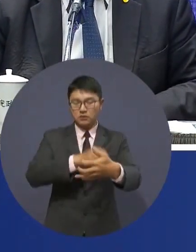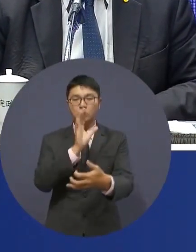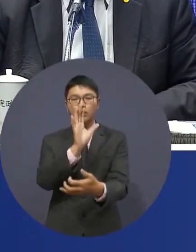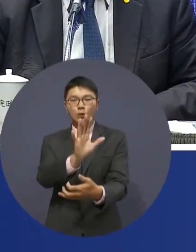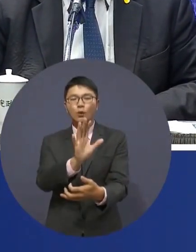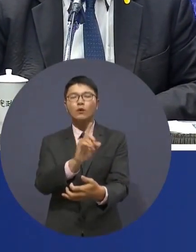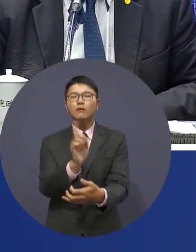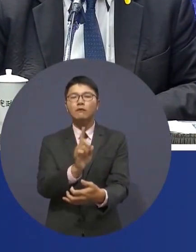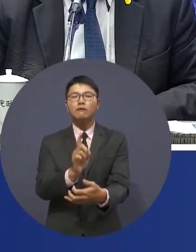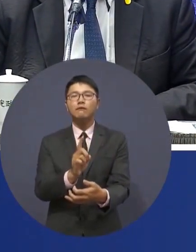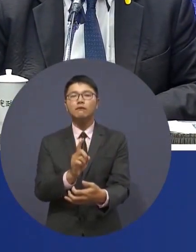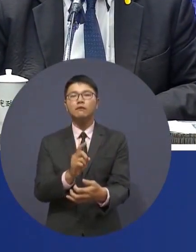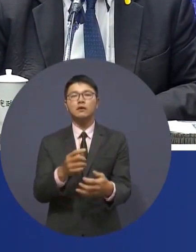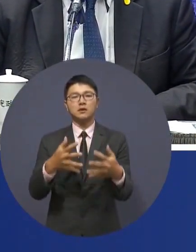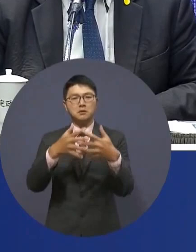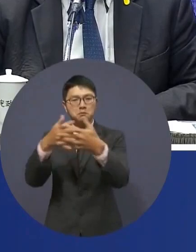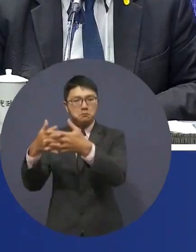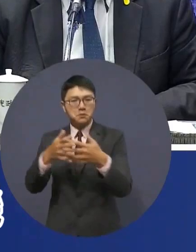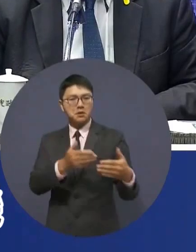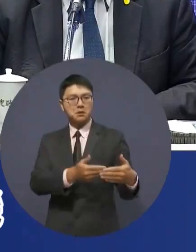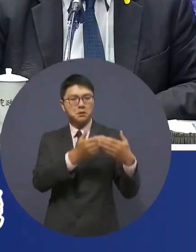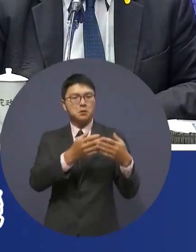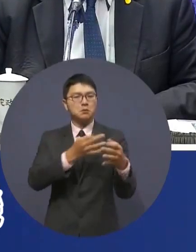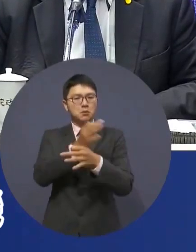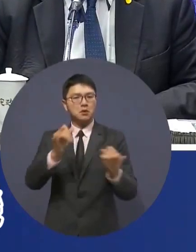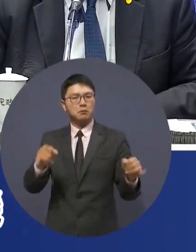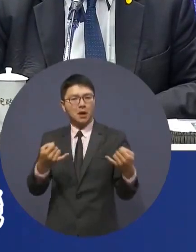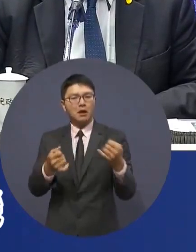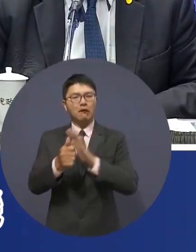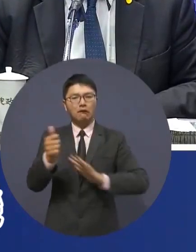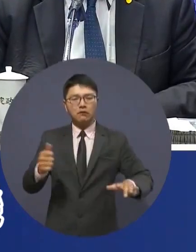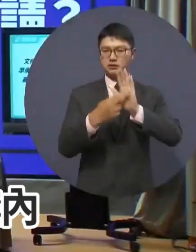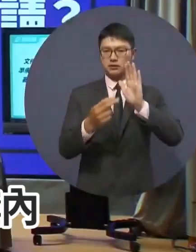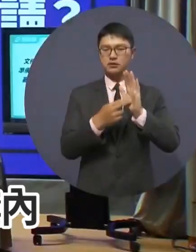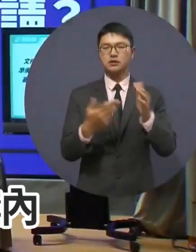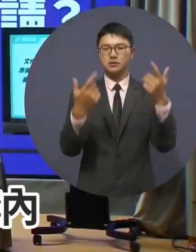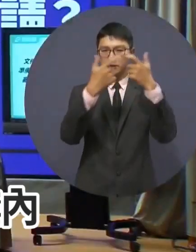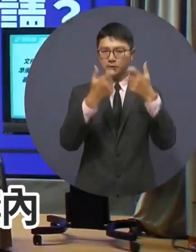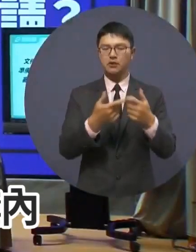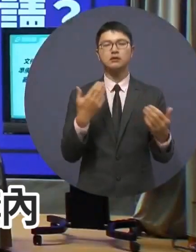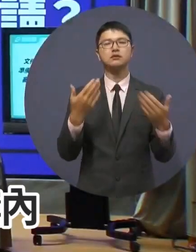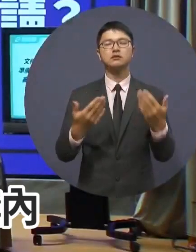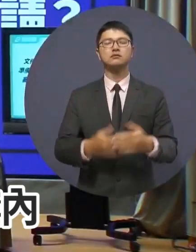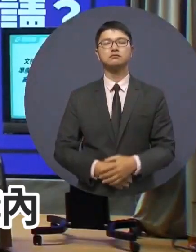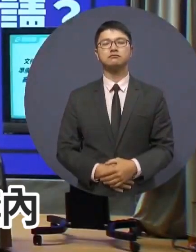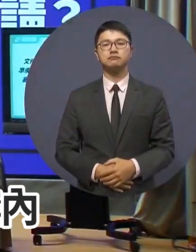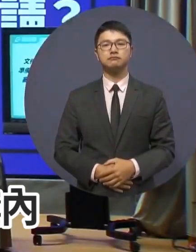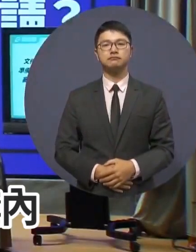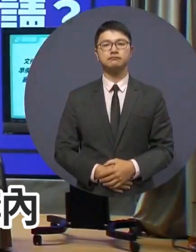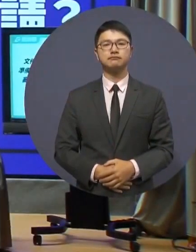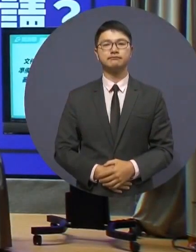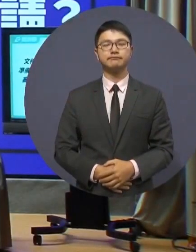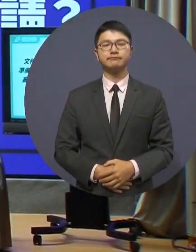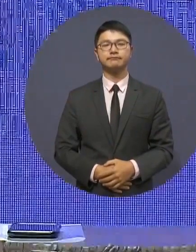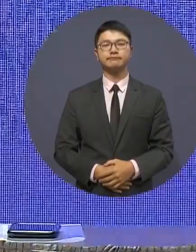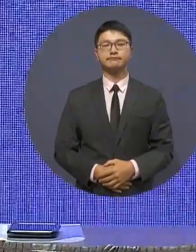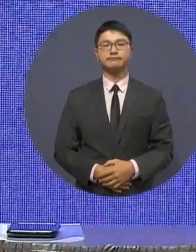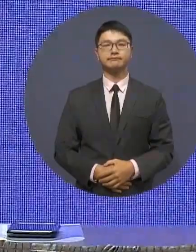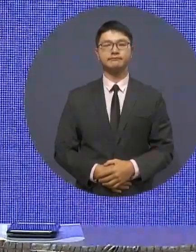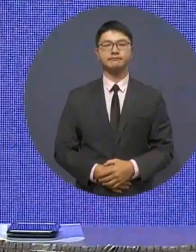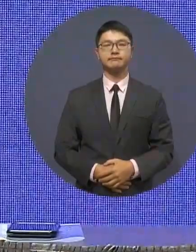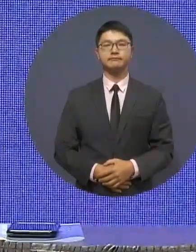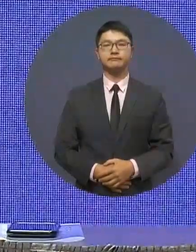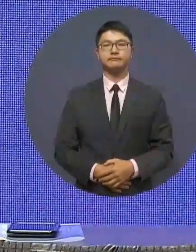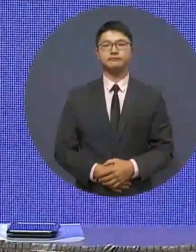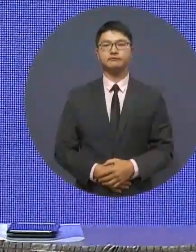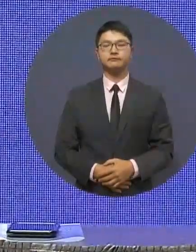含从美中贸易战以来就受到影响的一些工具机啦，还有机械设备等等都包含在内。基本上几个